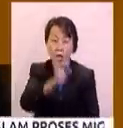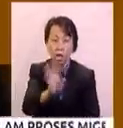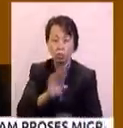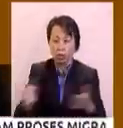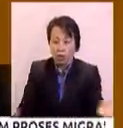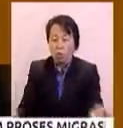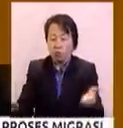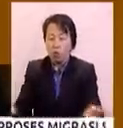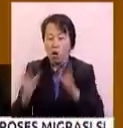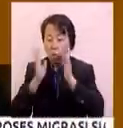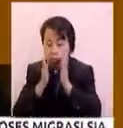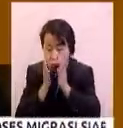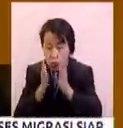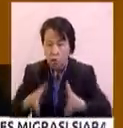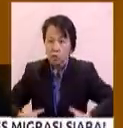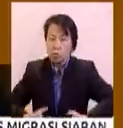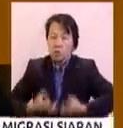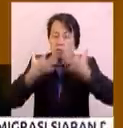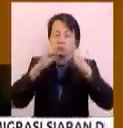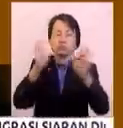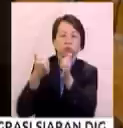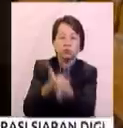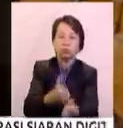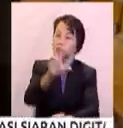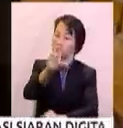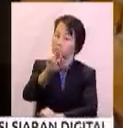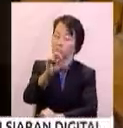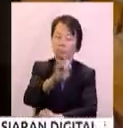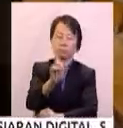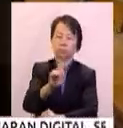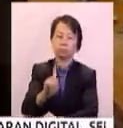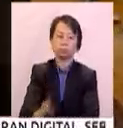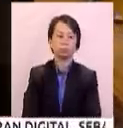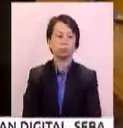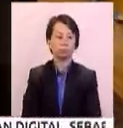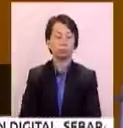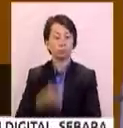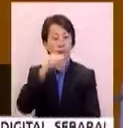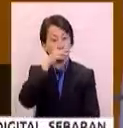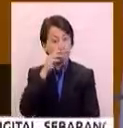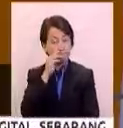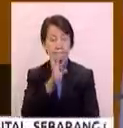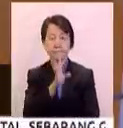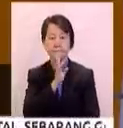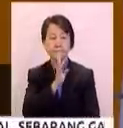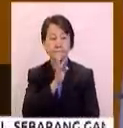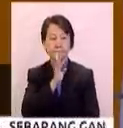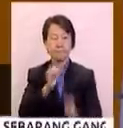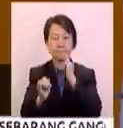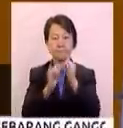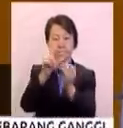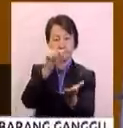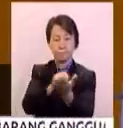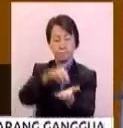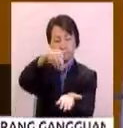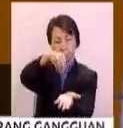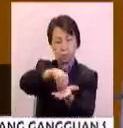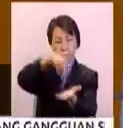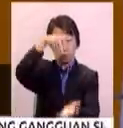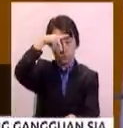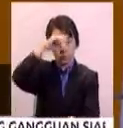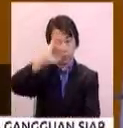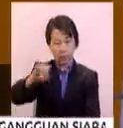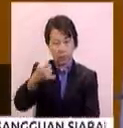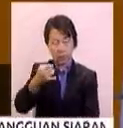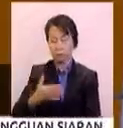dengan sengaja mengapi-apikan sentimen kaum dan agama. Tan Sri Muhyiddin menyatakannya pada sidang media di Putrajaya.